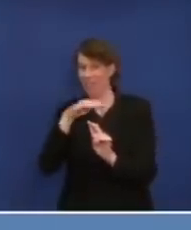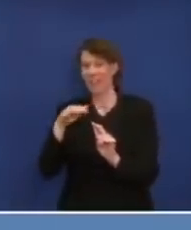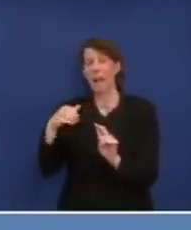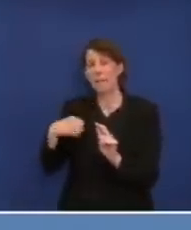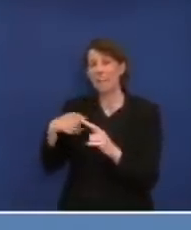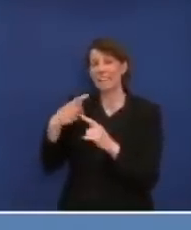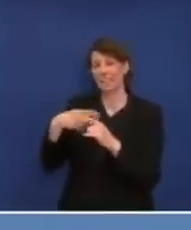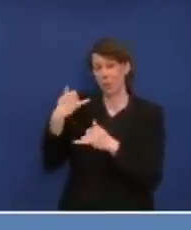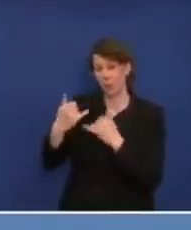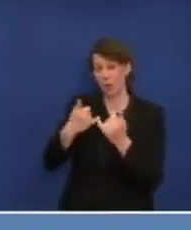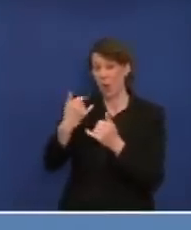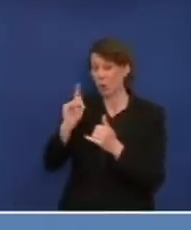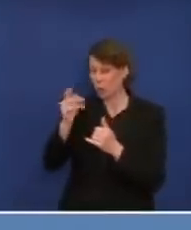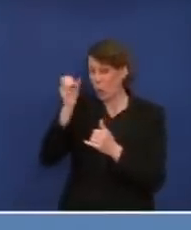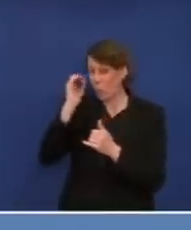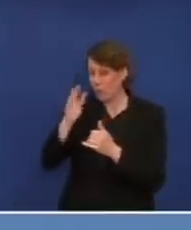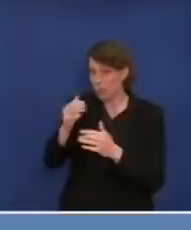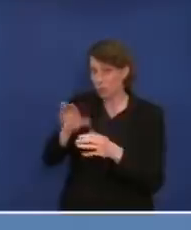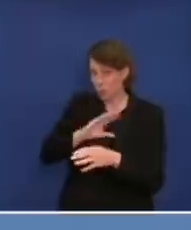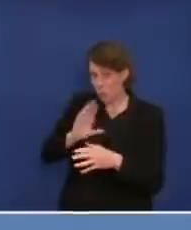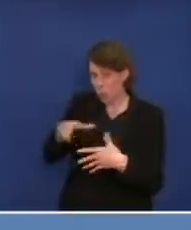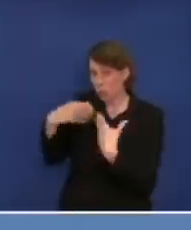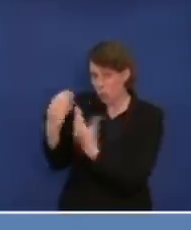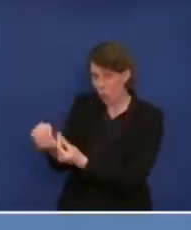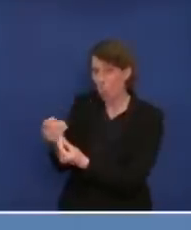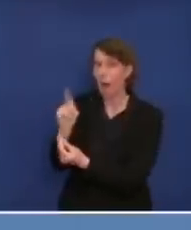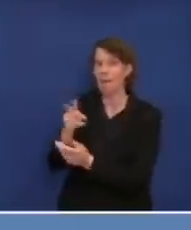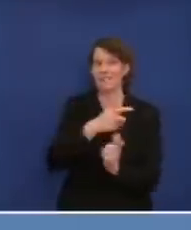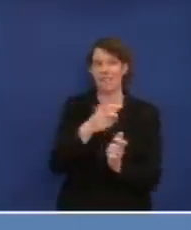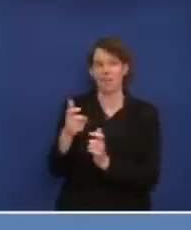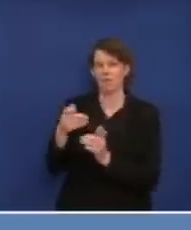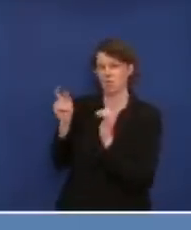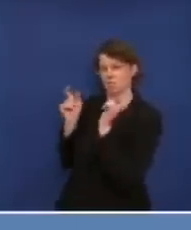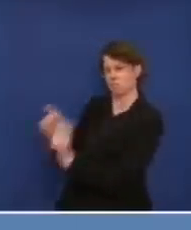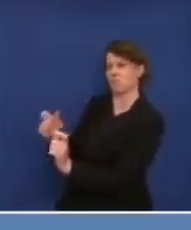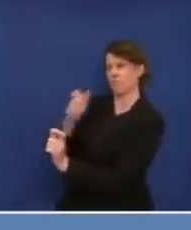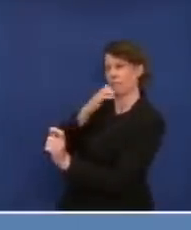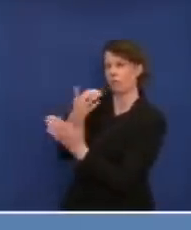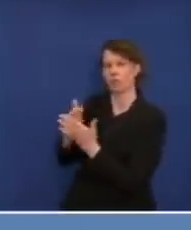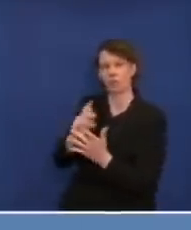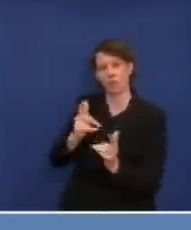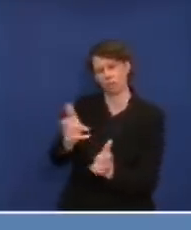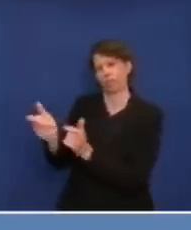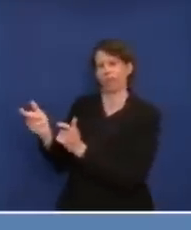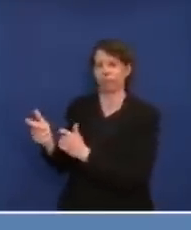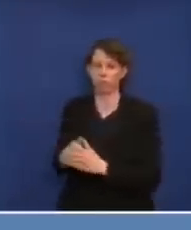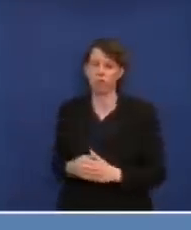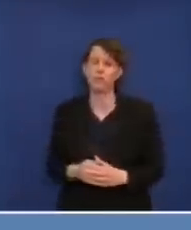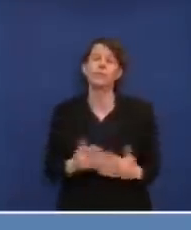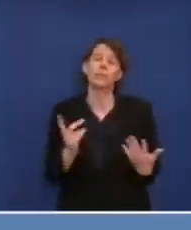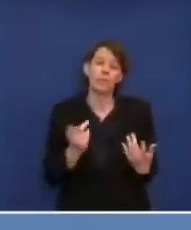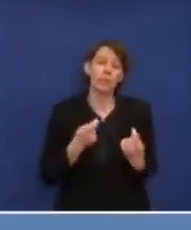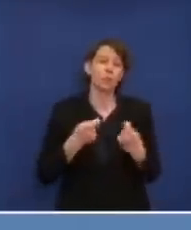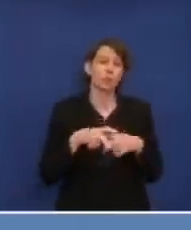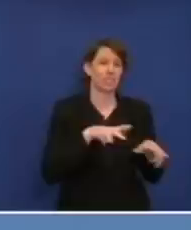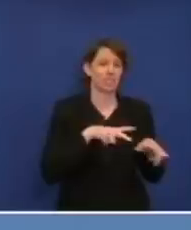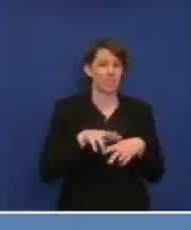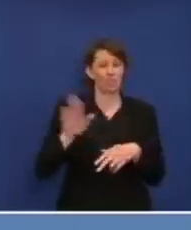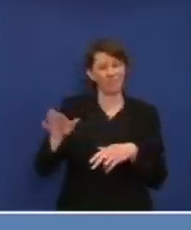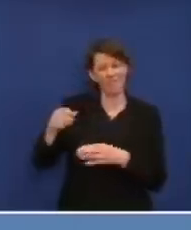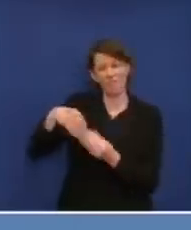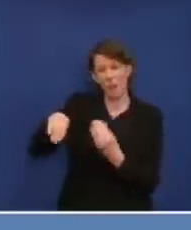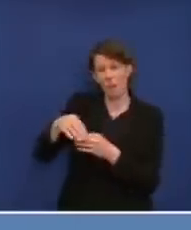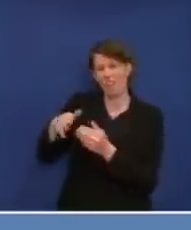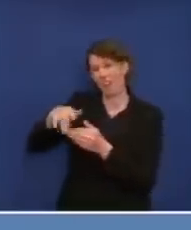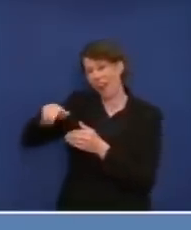Bildungschancen haben sollen, die die Terroristen und ihre Hintermänner ihnen vorenthalten wollen. Die Bundesregierung trauert mit den Angehörigen und